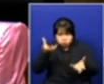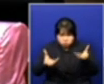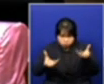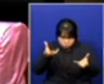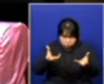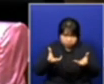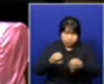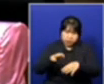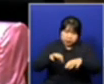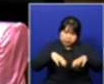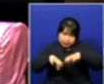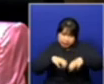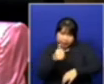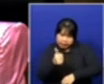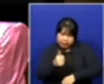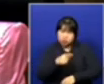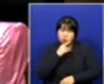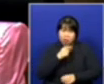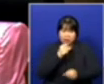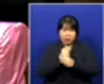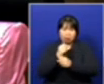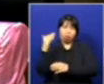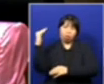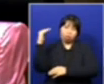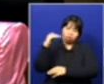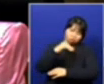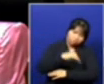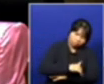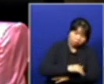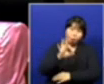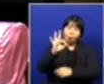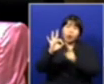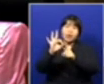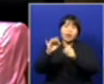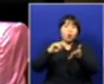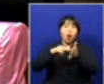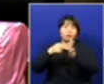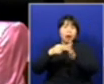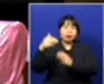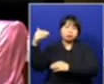ไม่ใช่ทำเศรษฐกิจแบบโอเค